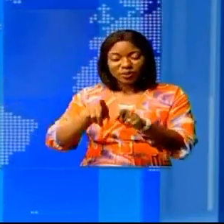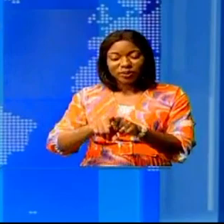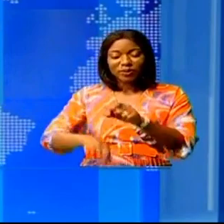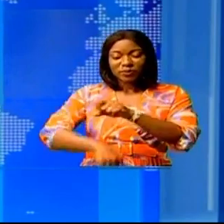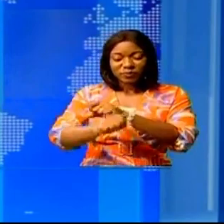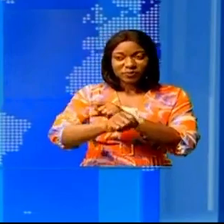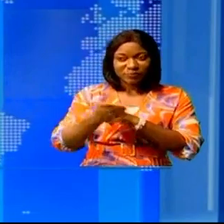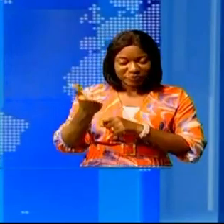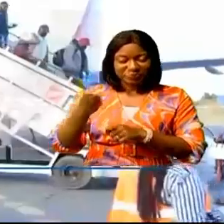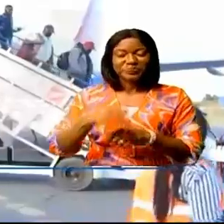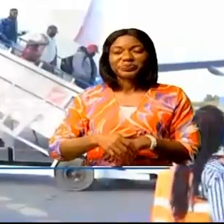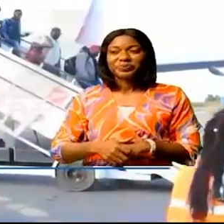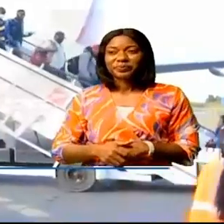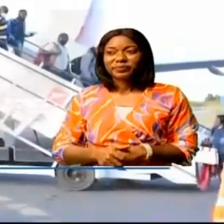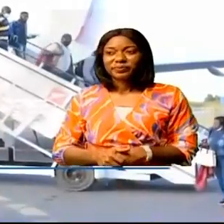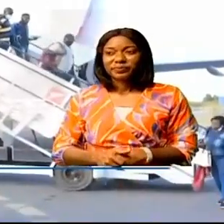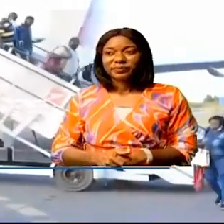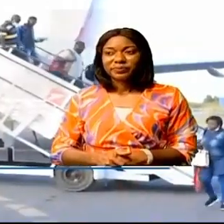commentaires.